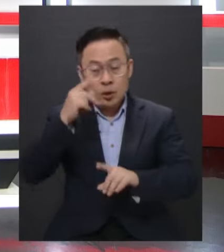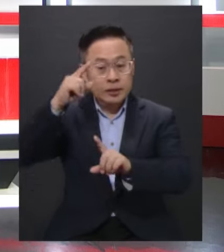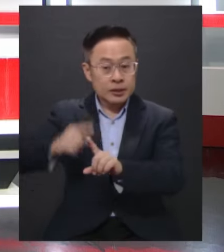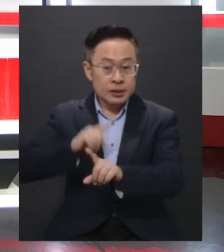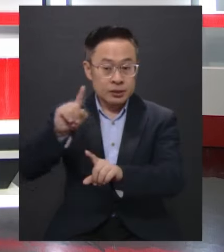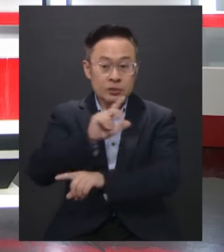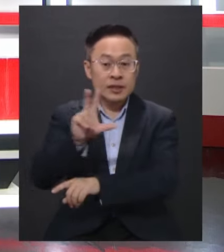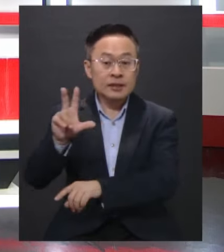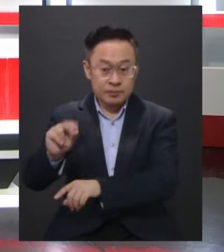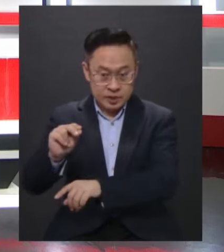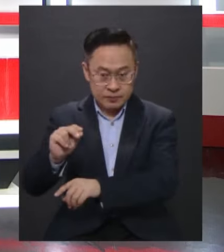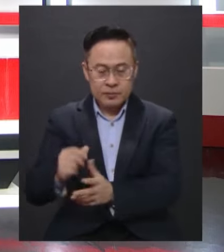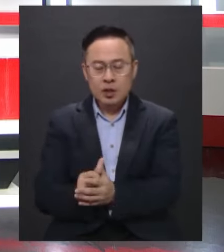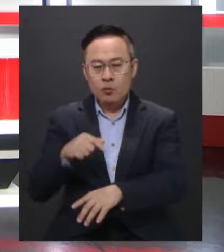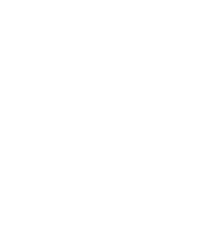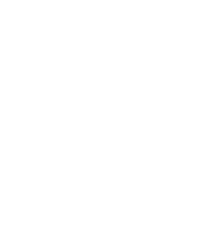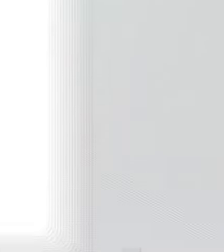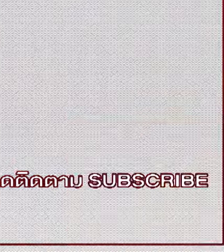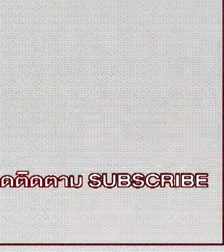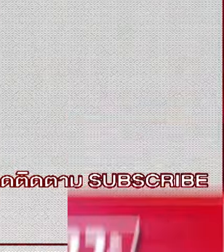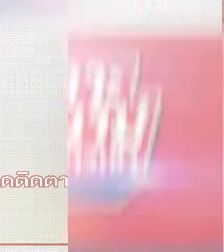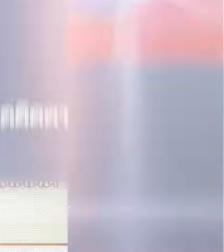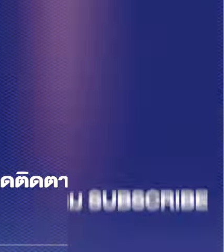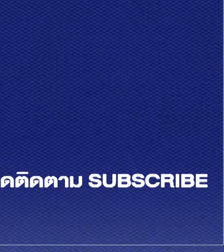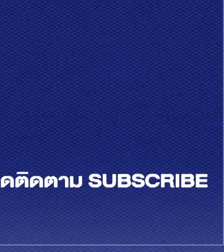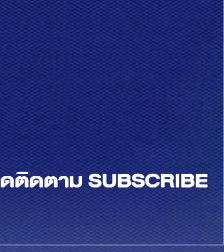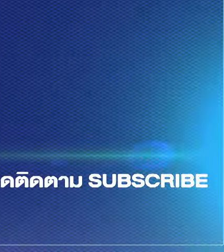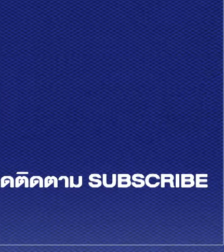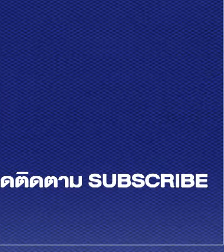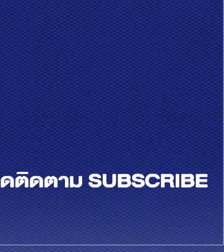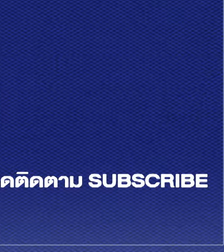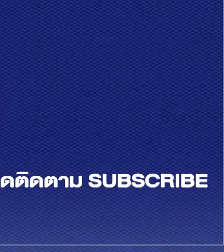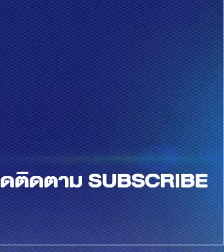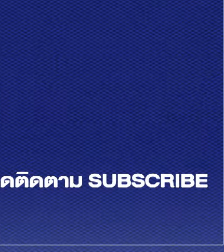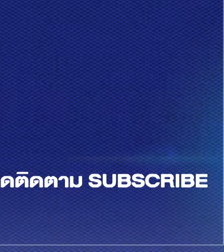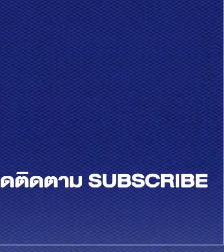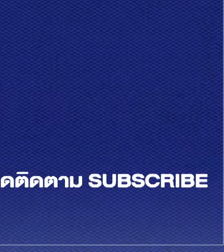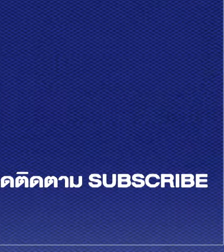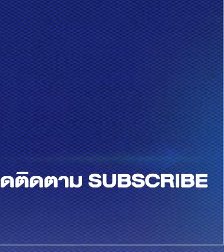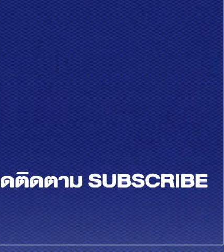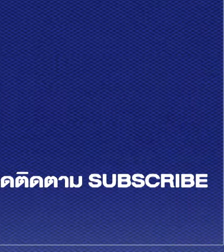แข่งขันในรอบ16ทีมสุดท้ายของช้างศึกไทยค่ะ